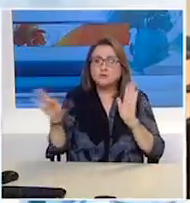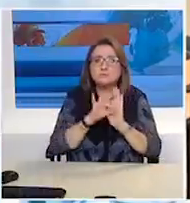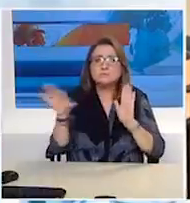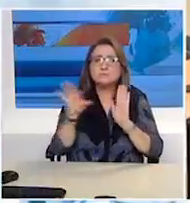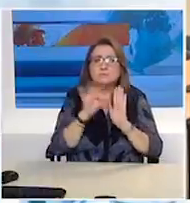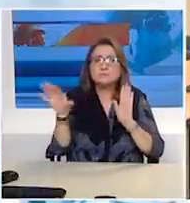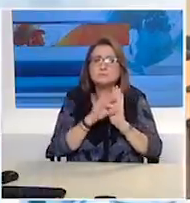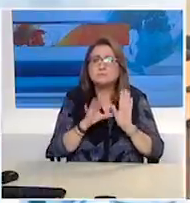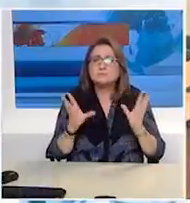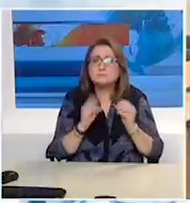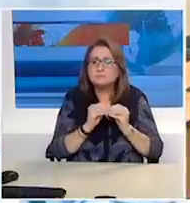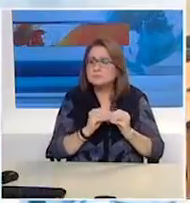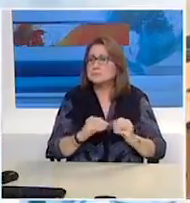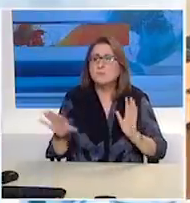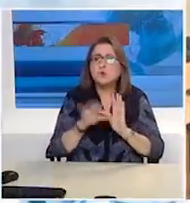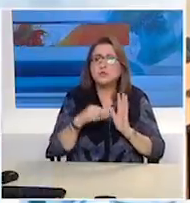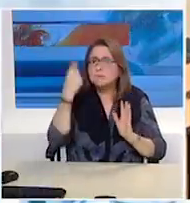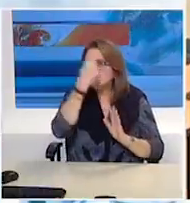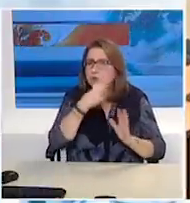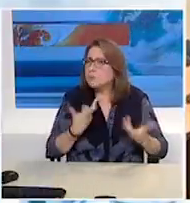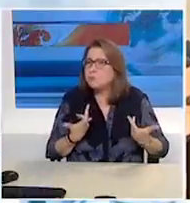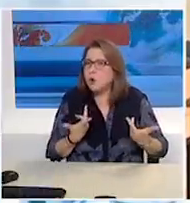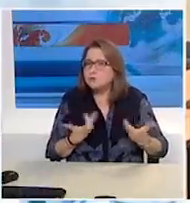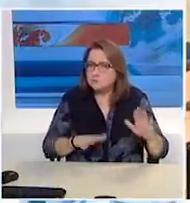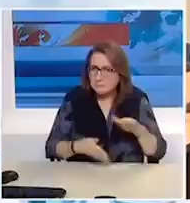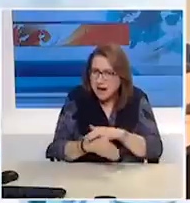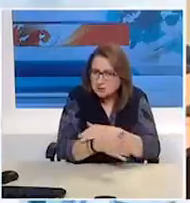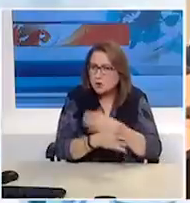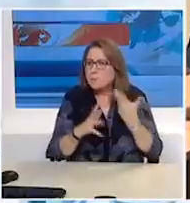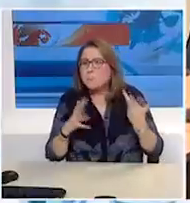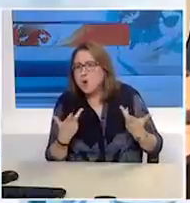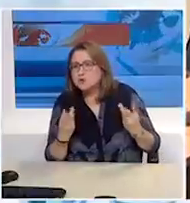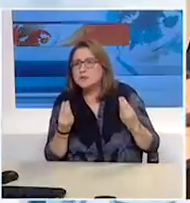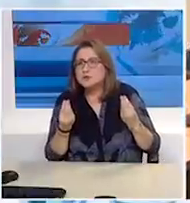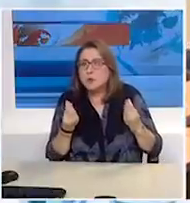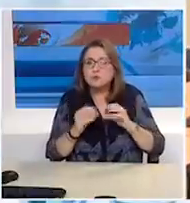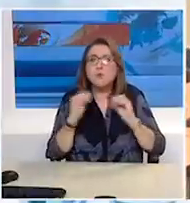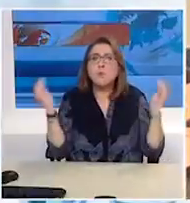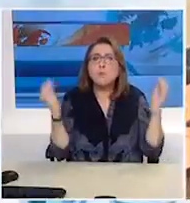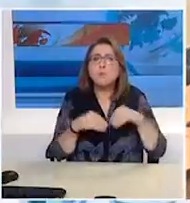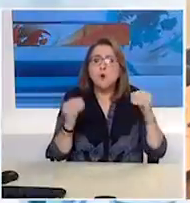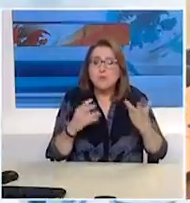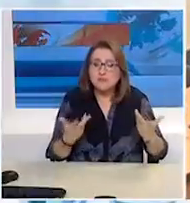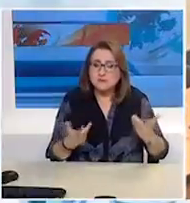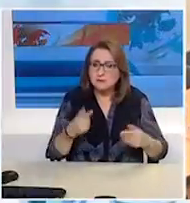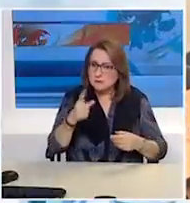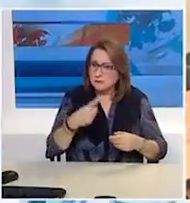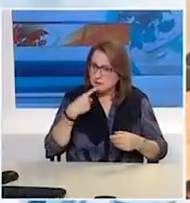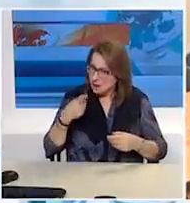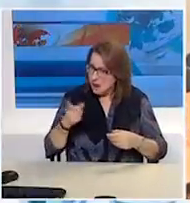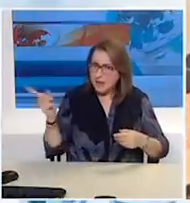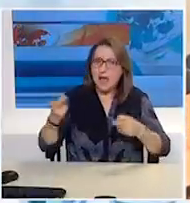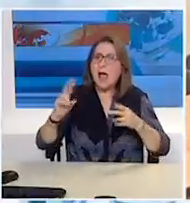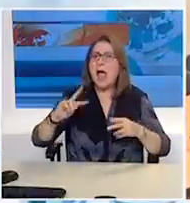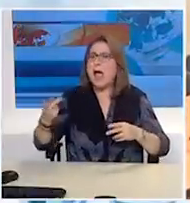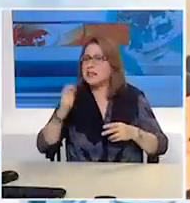τις προμήθειες, σκοπεύετε να κάνετε το ίδιο και για τις κρατικές δαπάνες? Γιατί δεν αποδέχεστε το αίτημα της αντιπολίτευσης για συγκρότηση